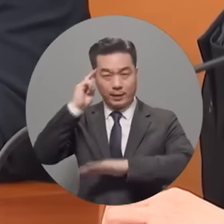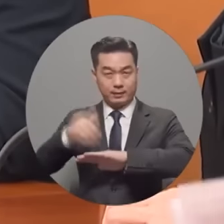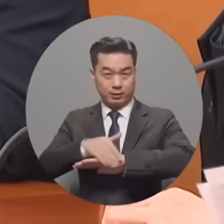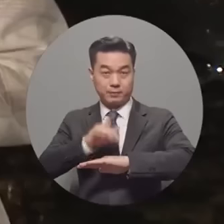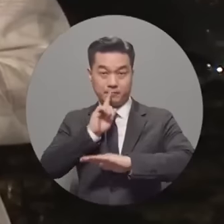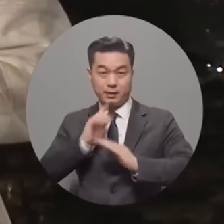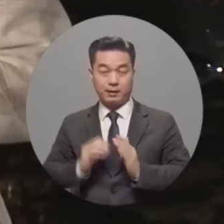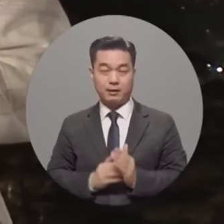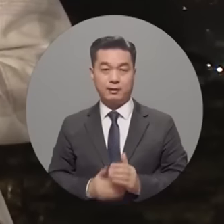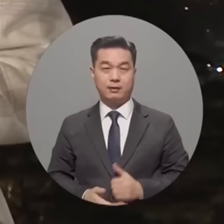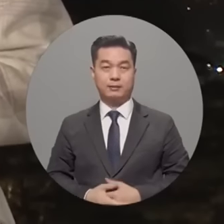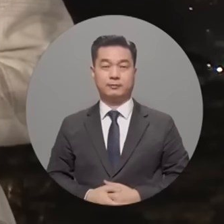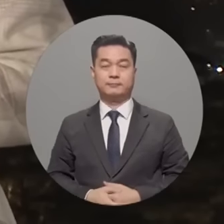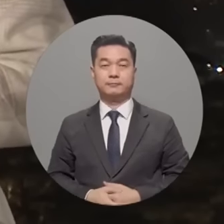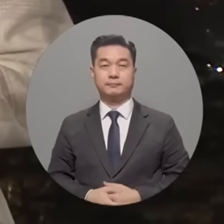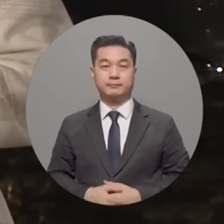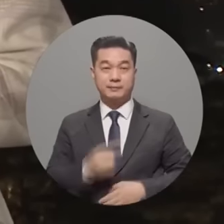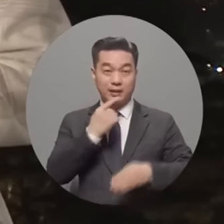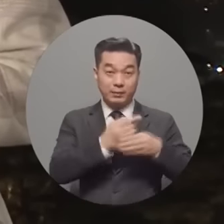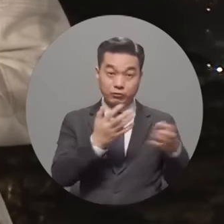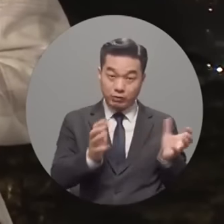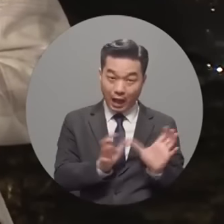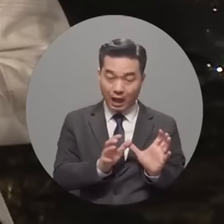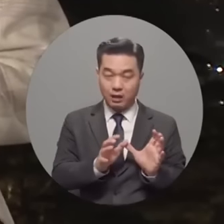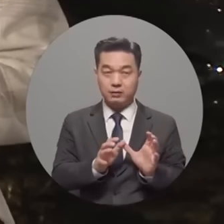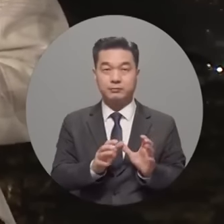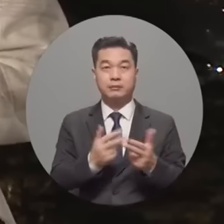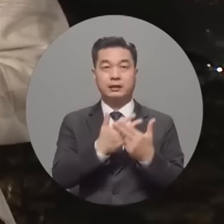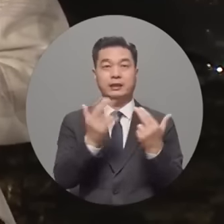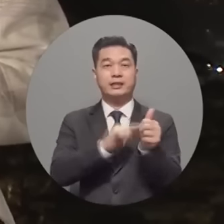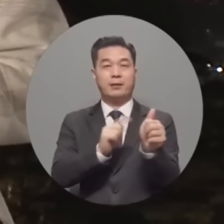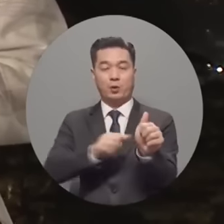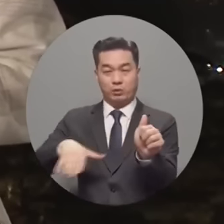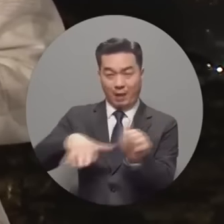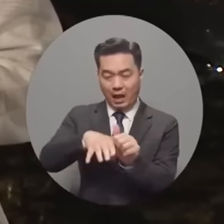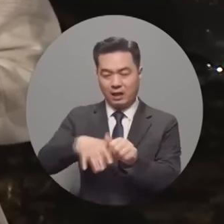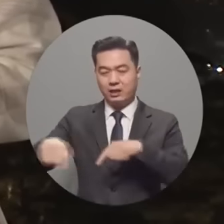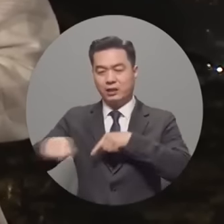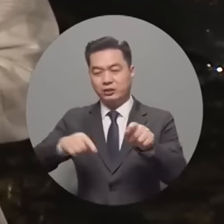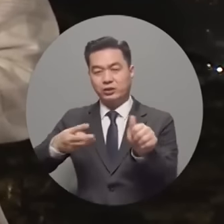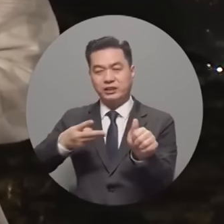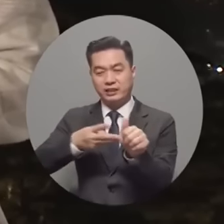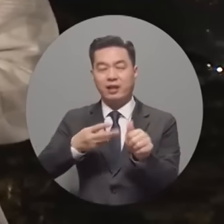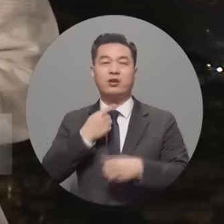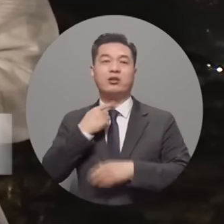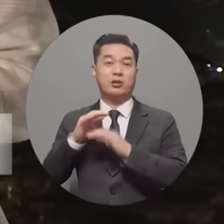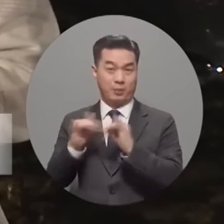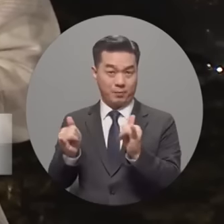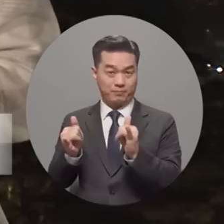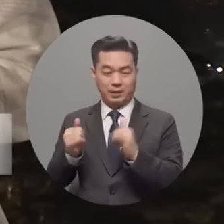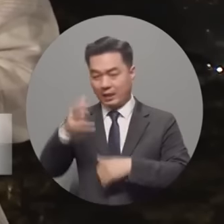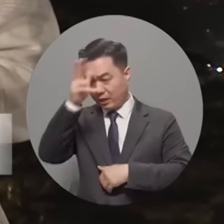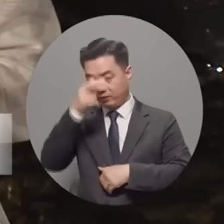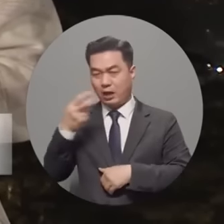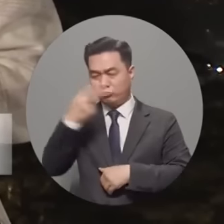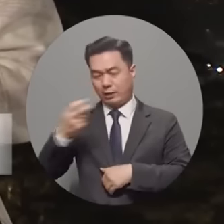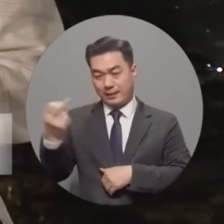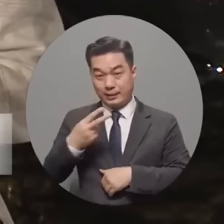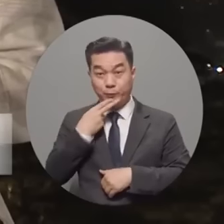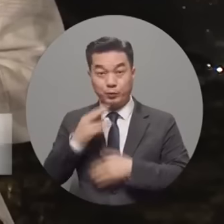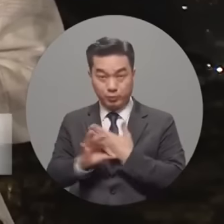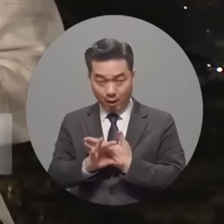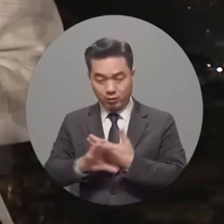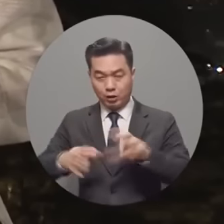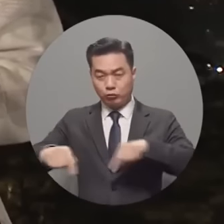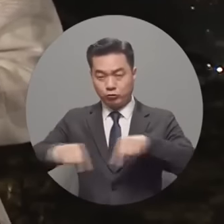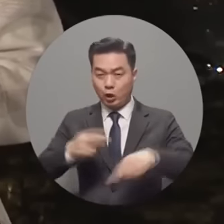밝혔습니다. 민주당은 이 대표 습격범을 정치 테러범으로 불러야 한다며 경찰의 재수사가 이루어지지 않으면